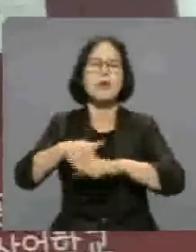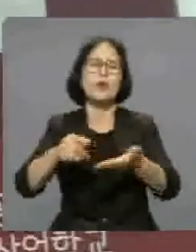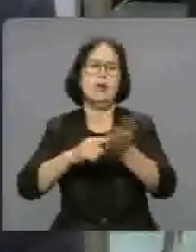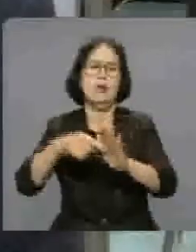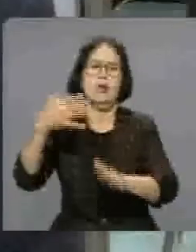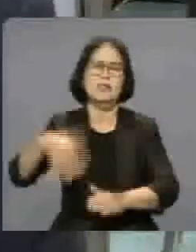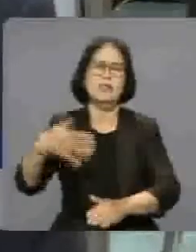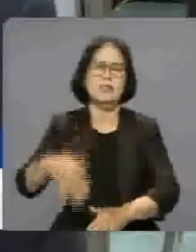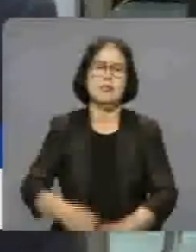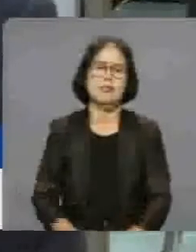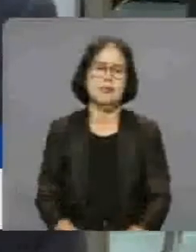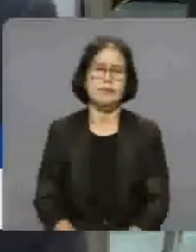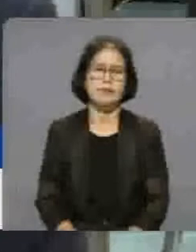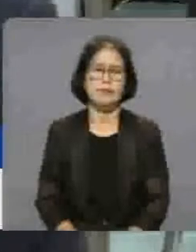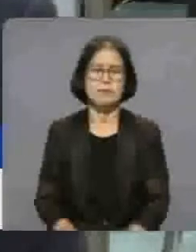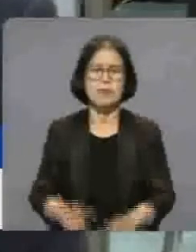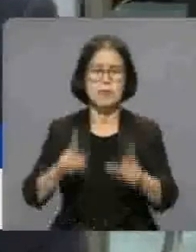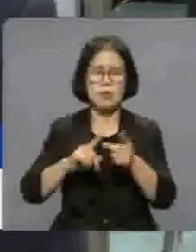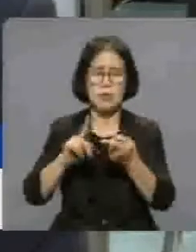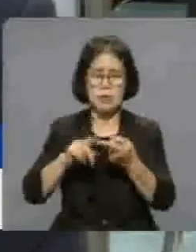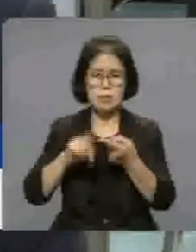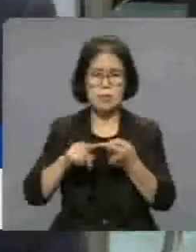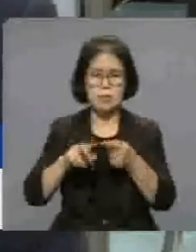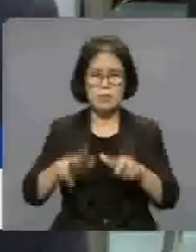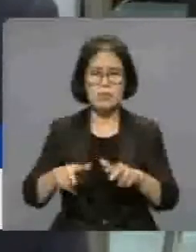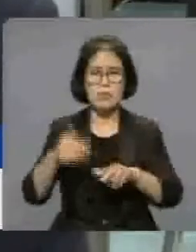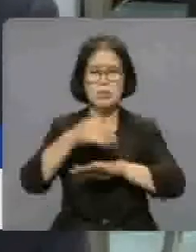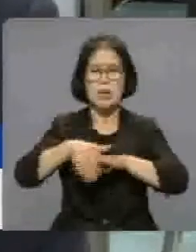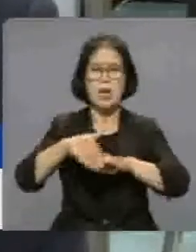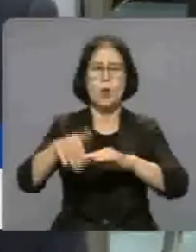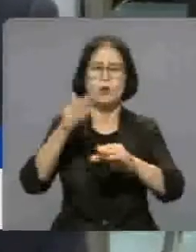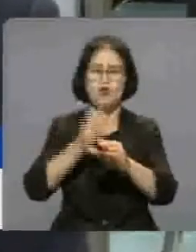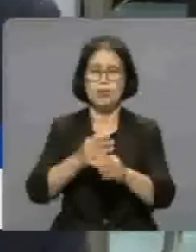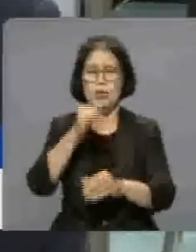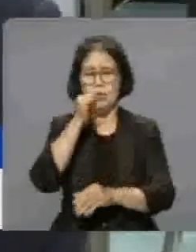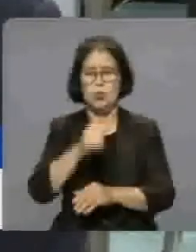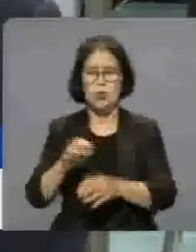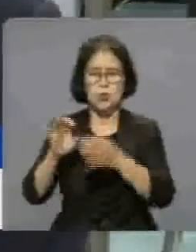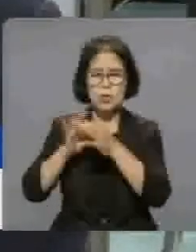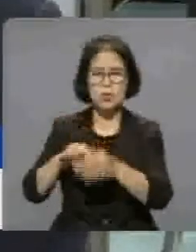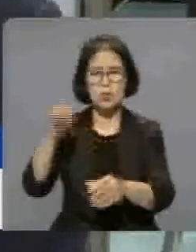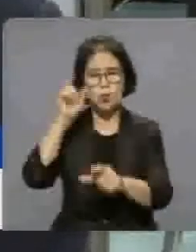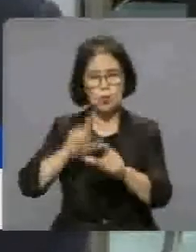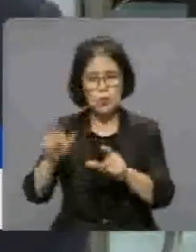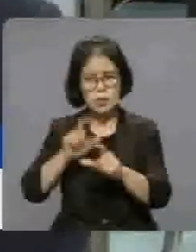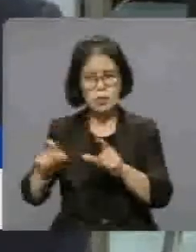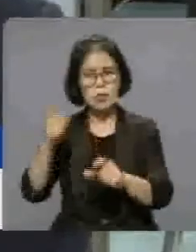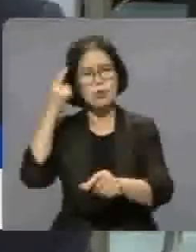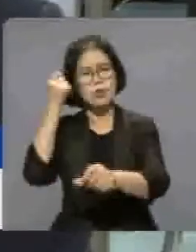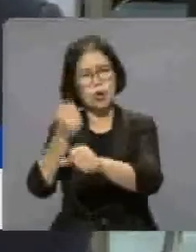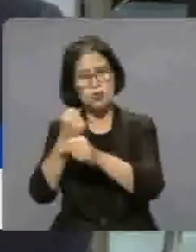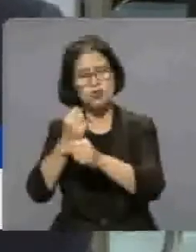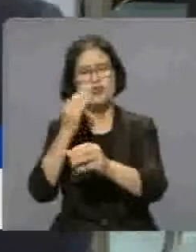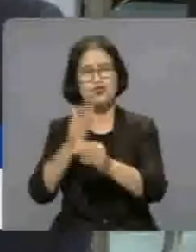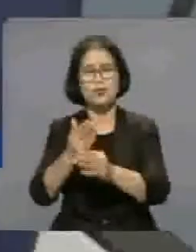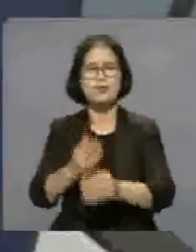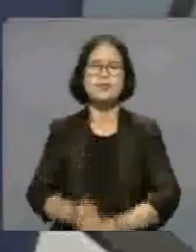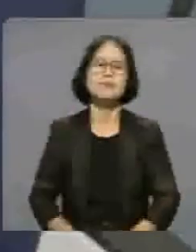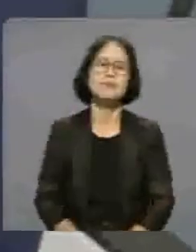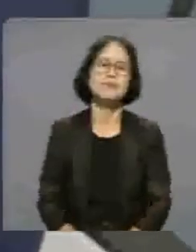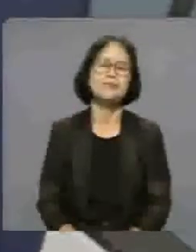있습니다. 그 부분은 현재 저희가 계획 중에 있고 또 계속 고민하고 있고 연구하고 있는